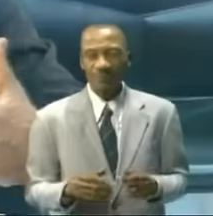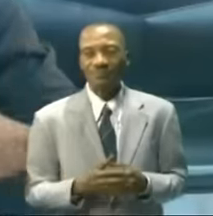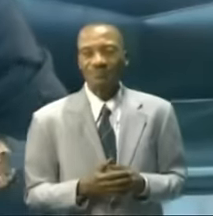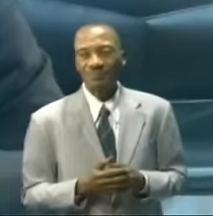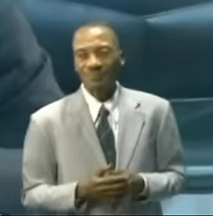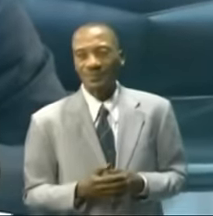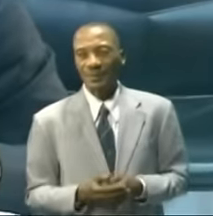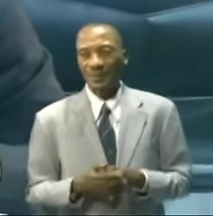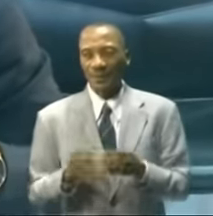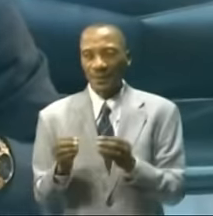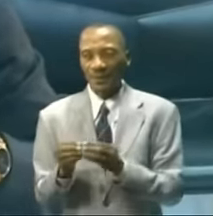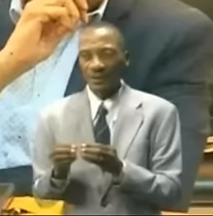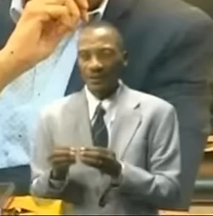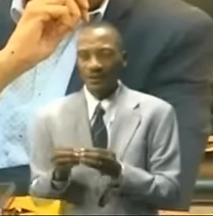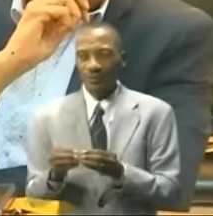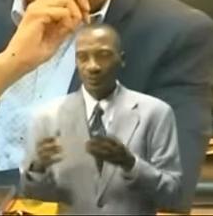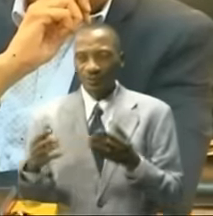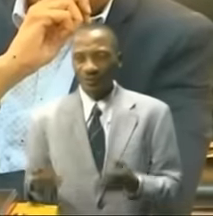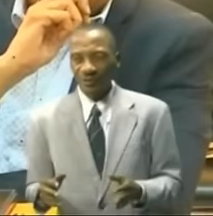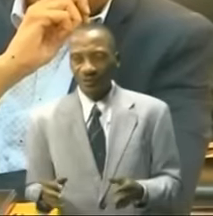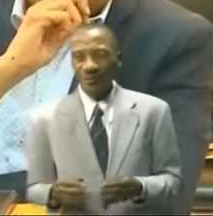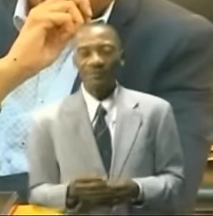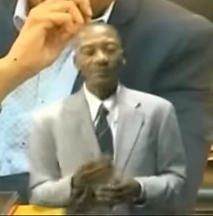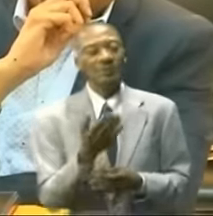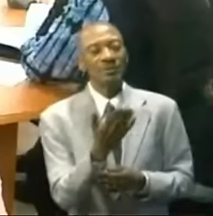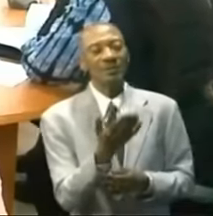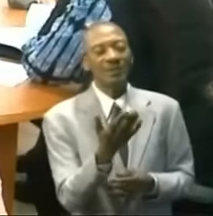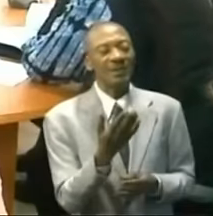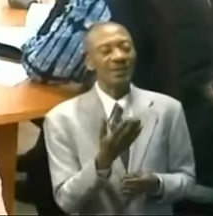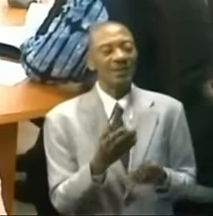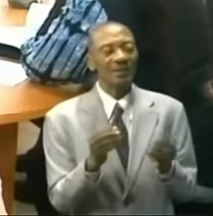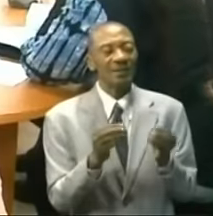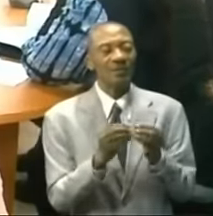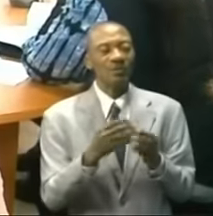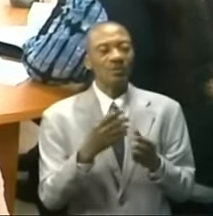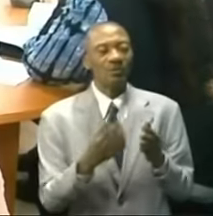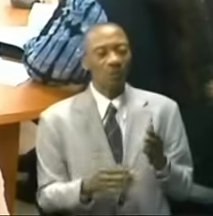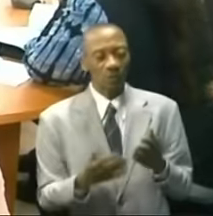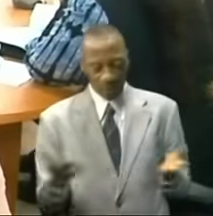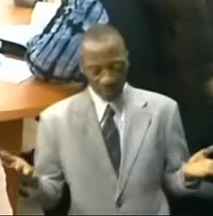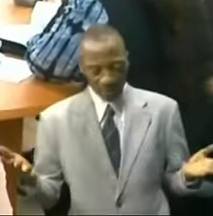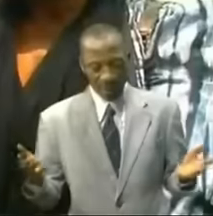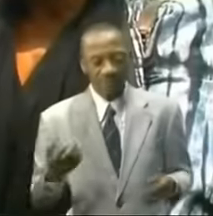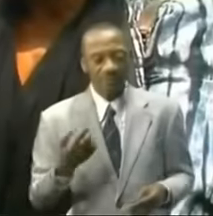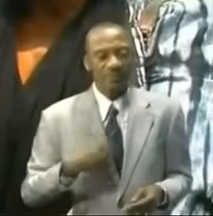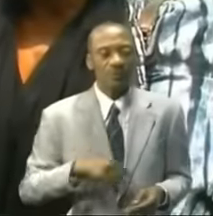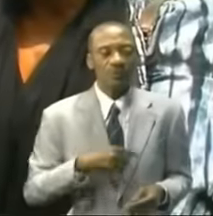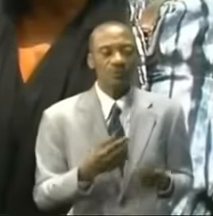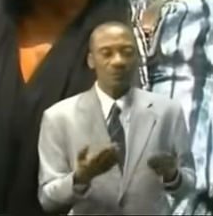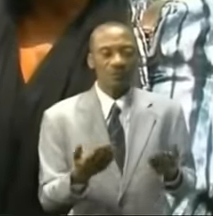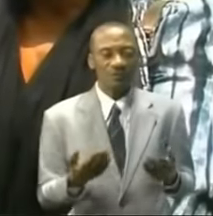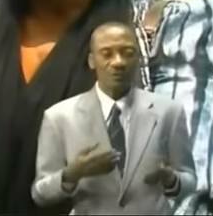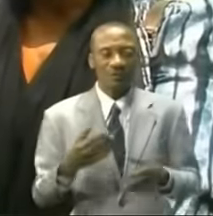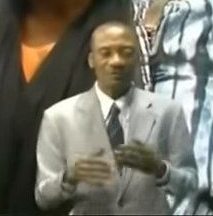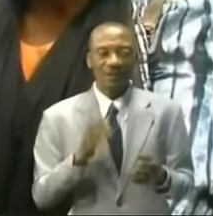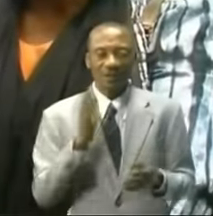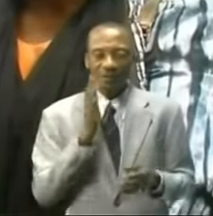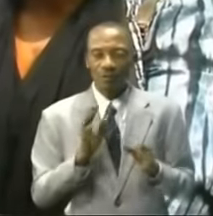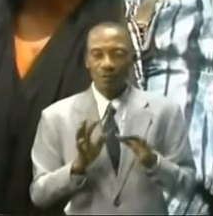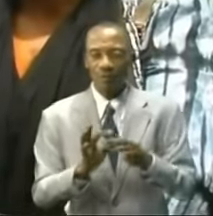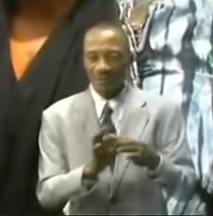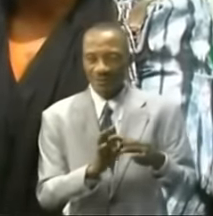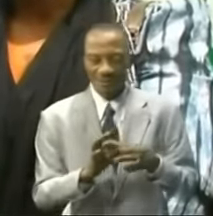une organisation importante pour pouvoir développer des partenariats forts. Le Royaume-Uni est vraiment déterminé à